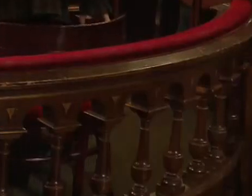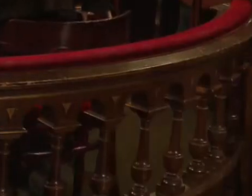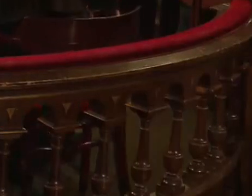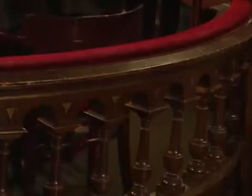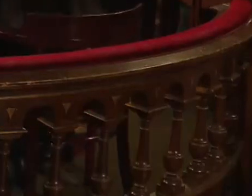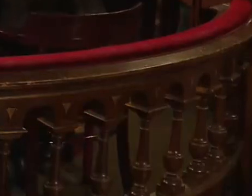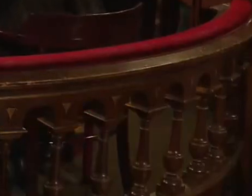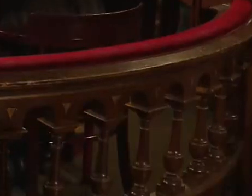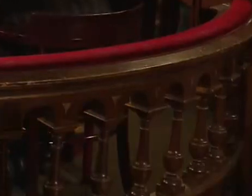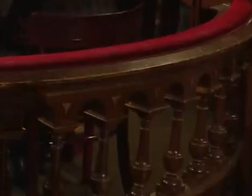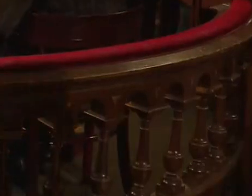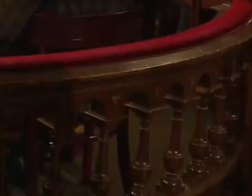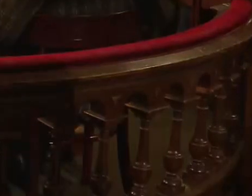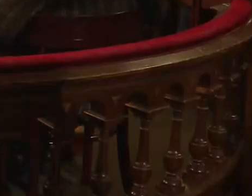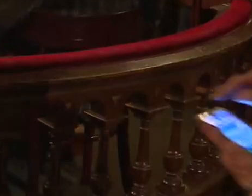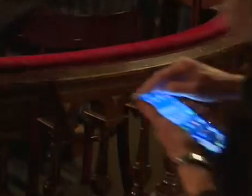that.